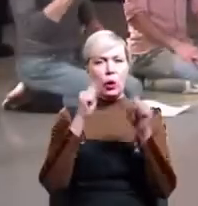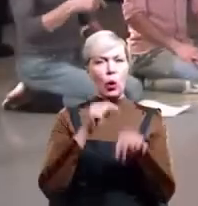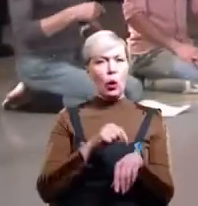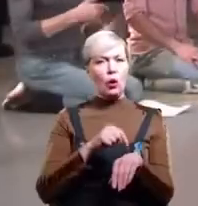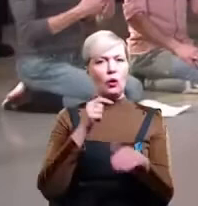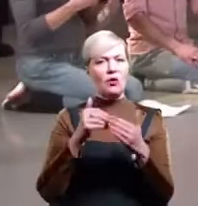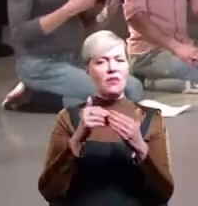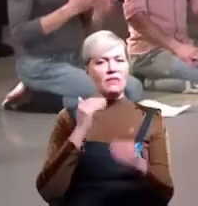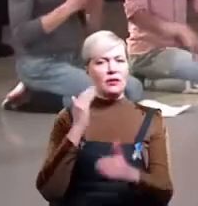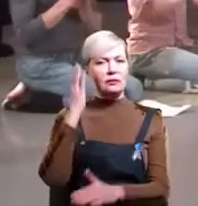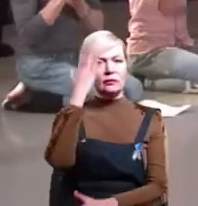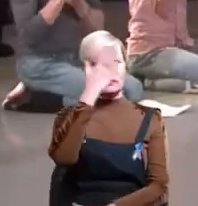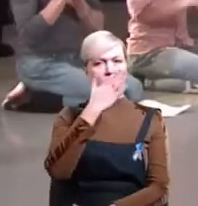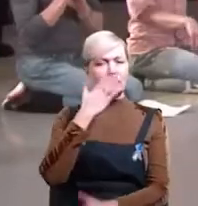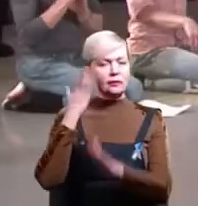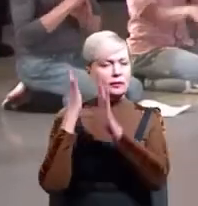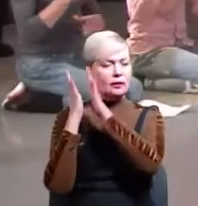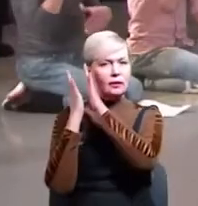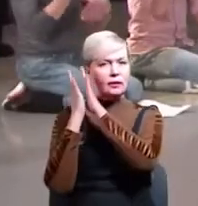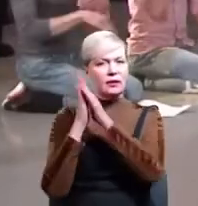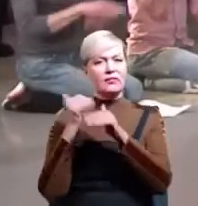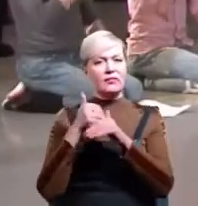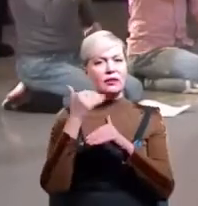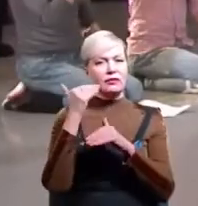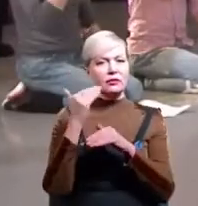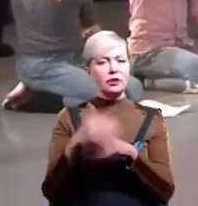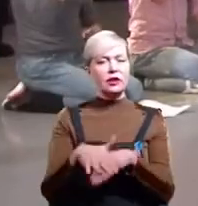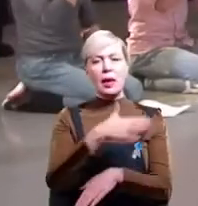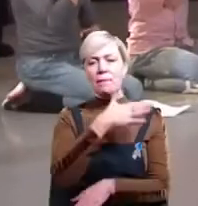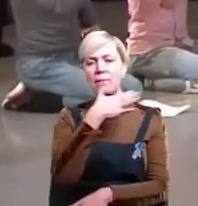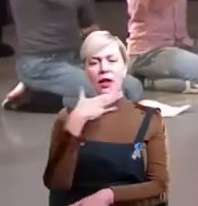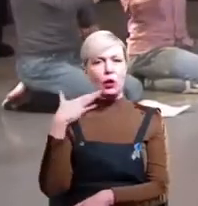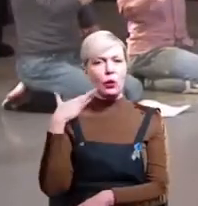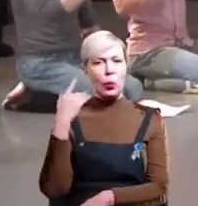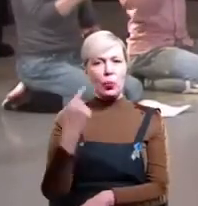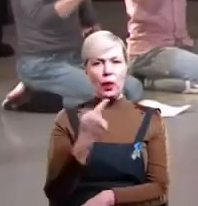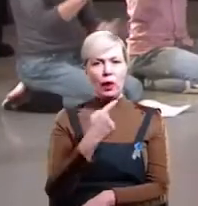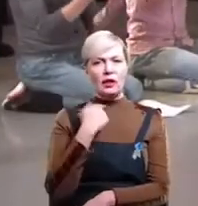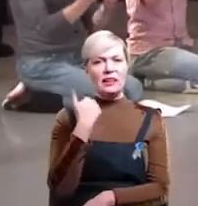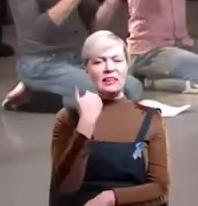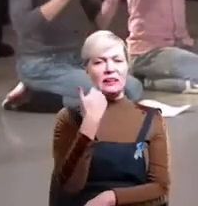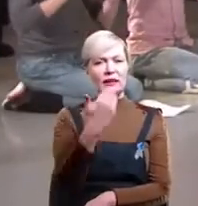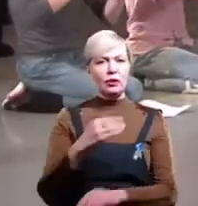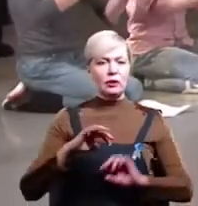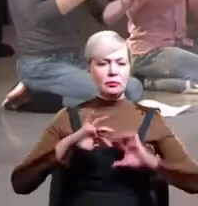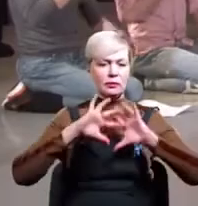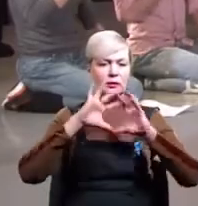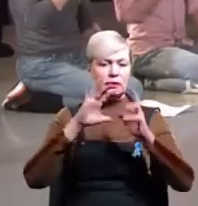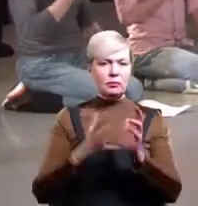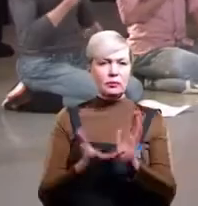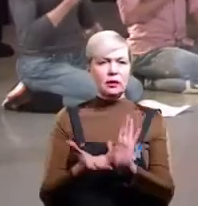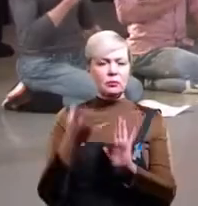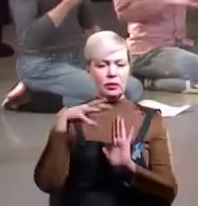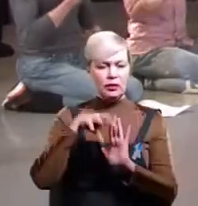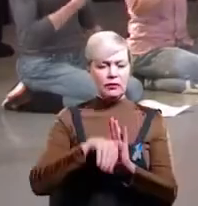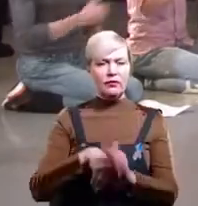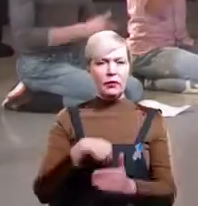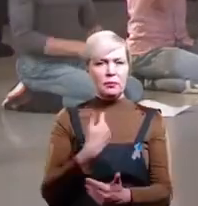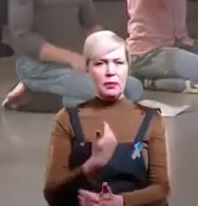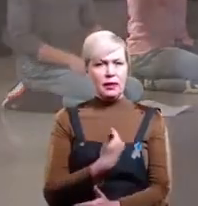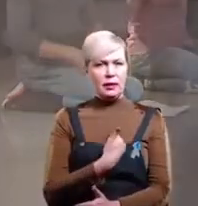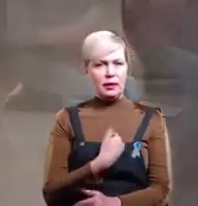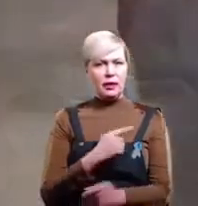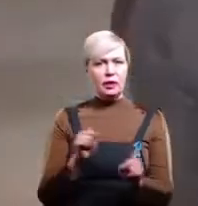снів вже мільйони голосів створінь земних в мені, щоб уже